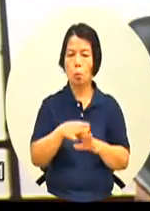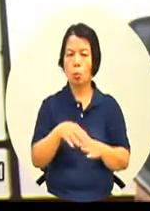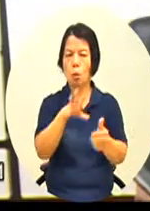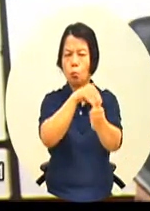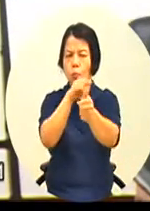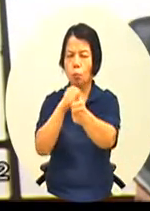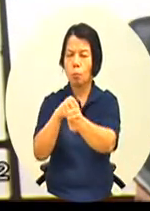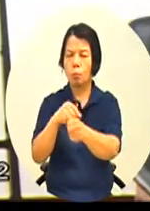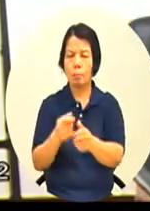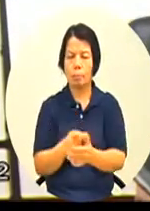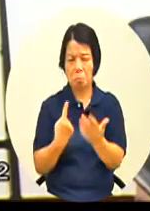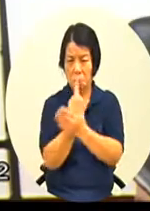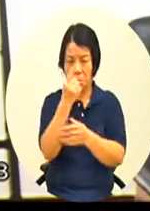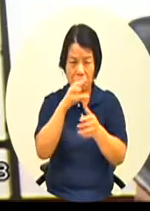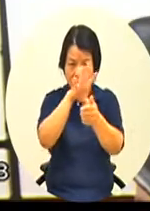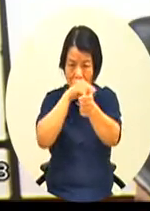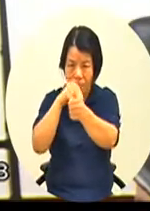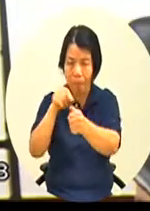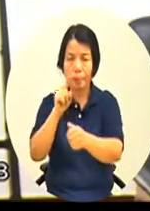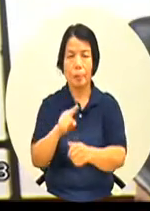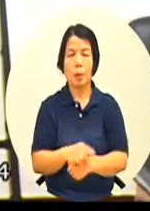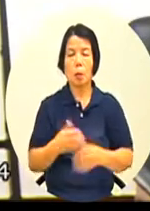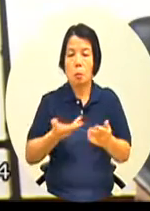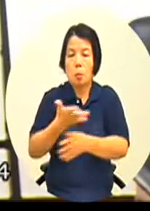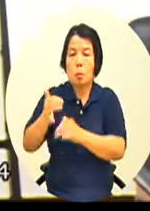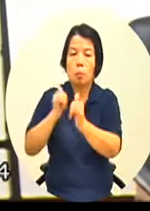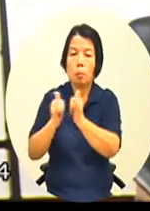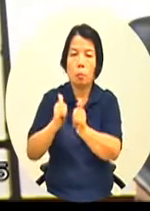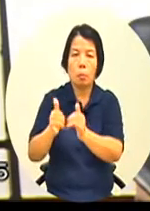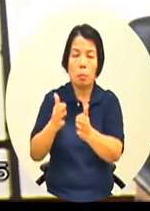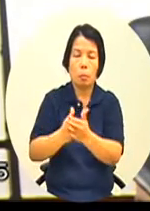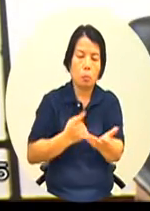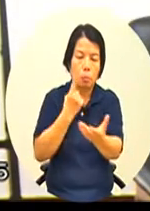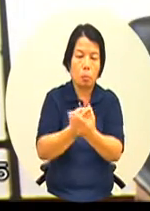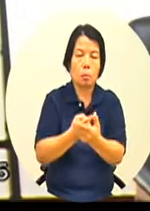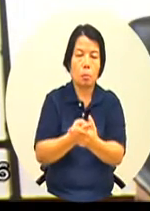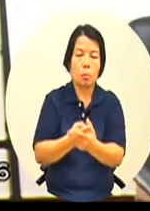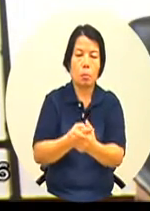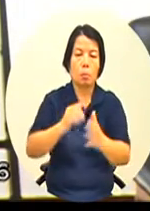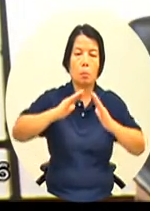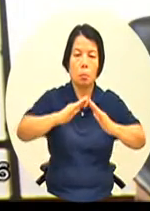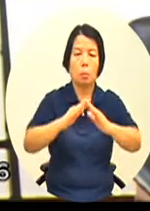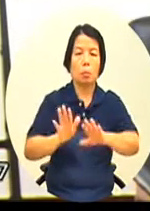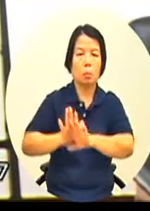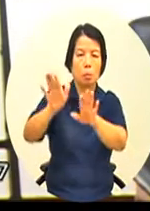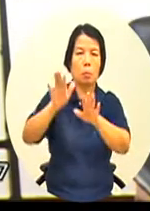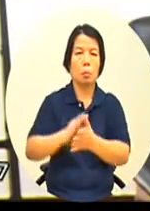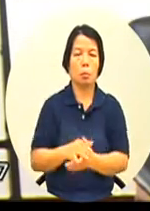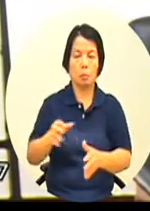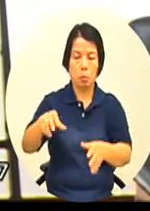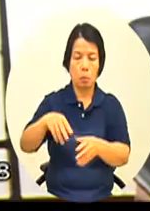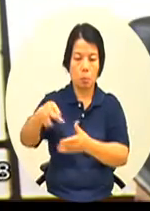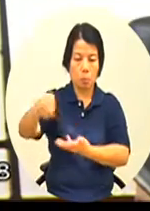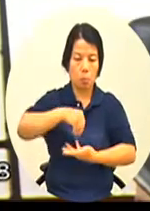续下去，让更多的民众参与整个城市进步的，把他们意见提出来。我想，